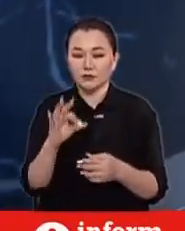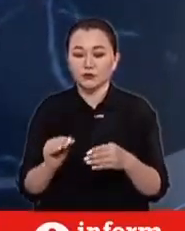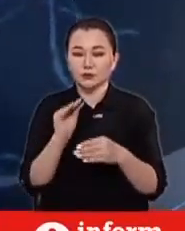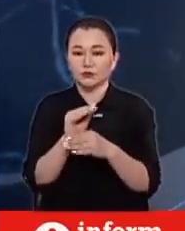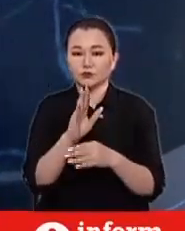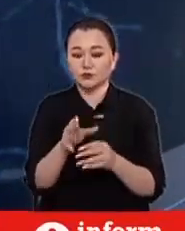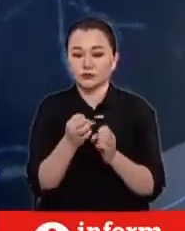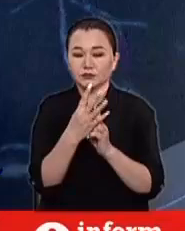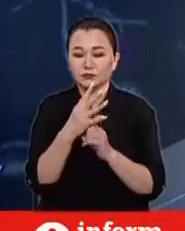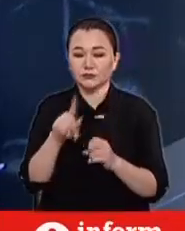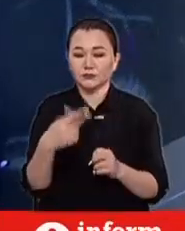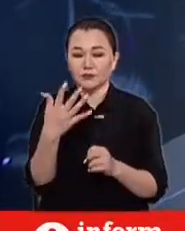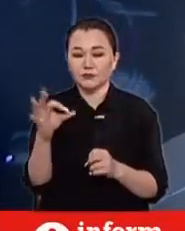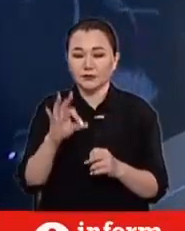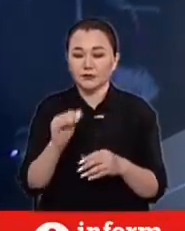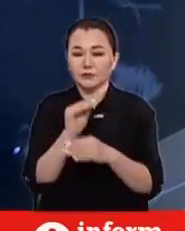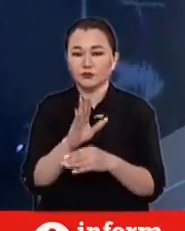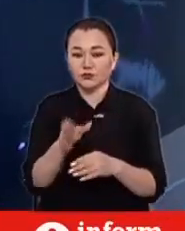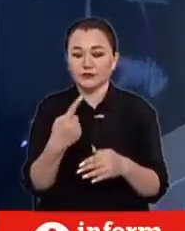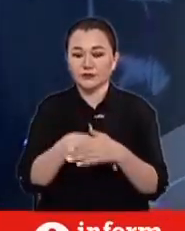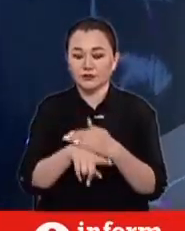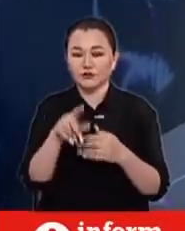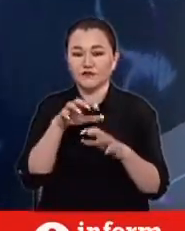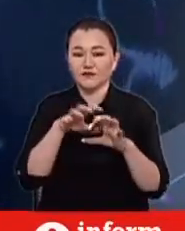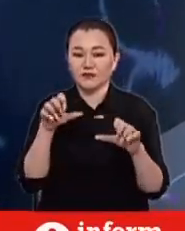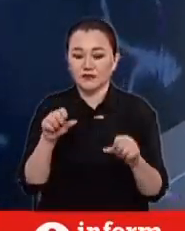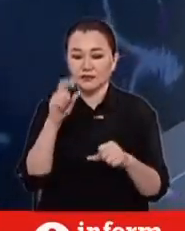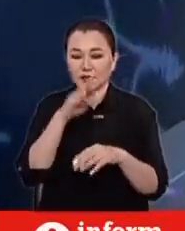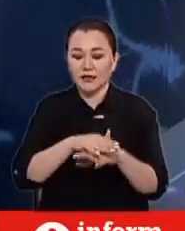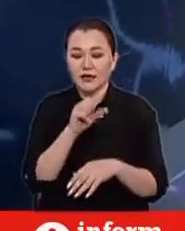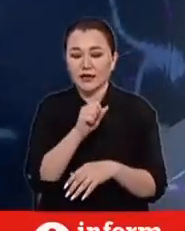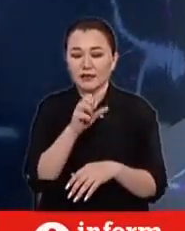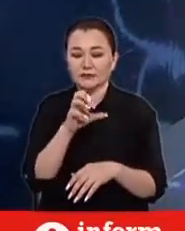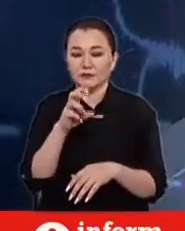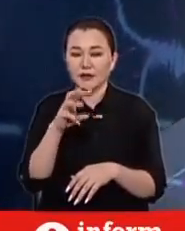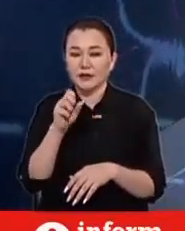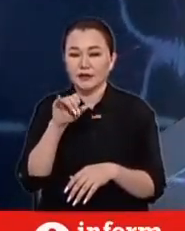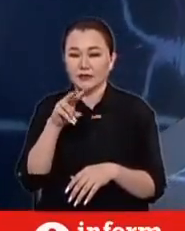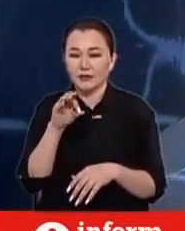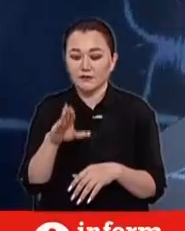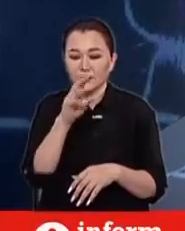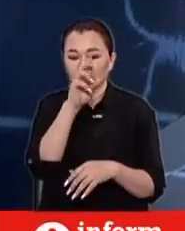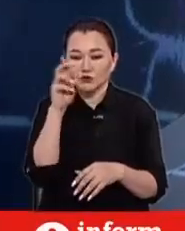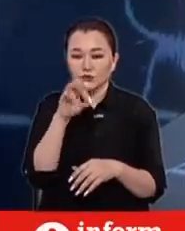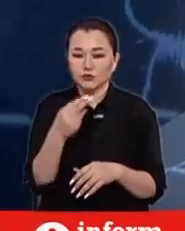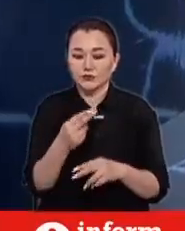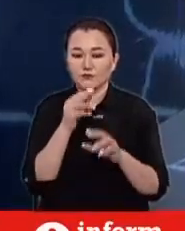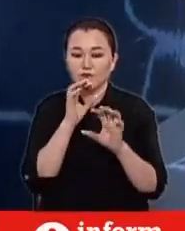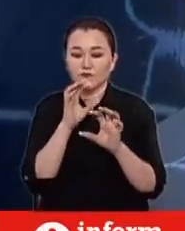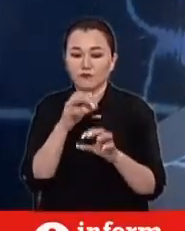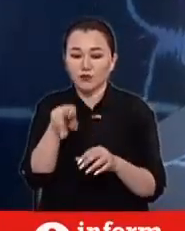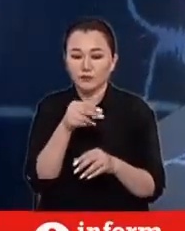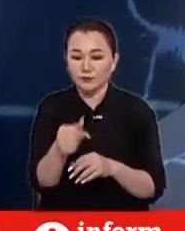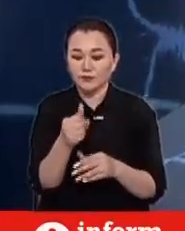ұлғайтылады. 14,5%-ға ұлғайтылады. Яғни үкімет басшысы Әлихан Смайылов мемлекеттік әлеуметтік сақтандыру қоры арқылы